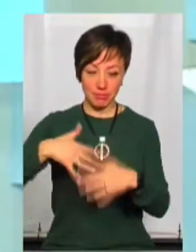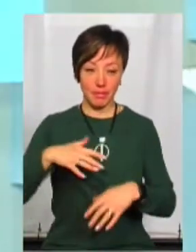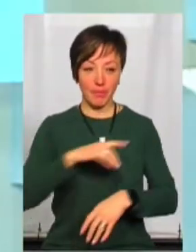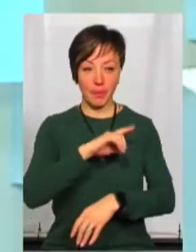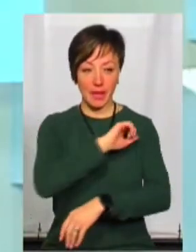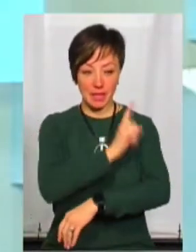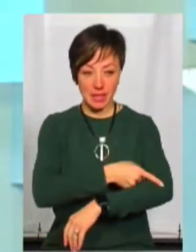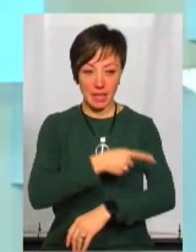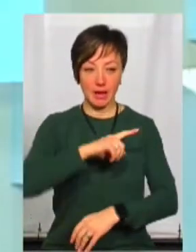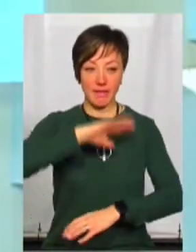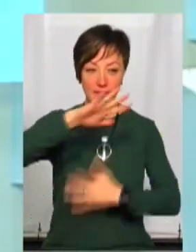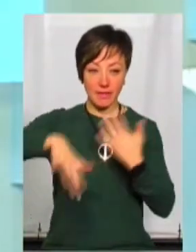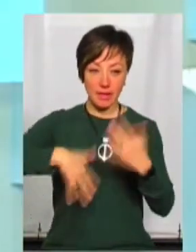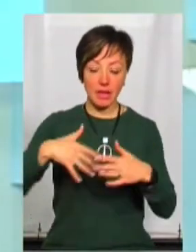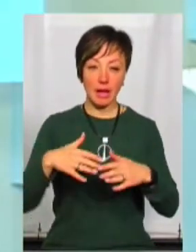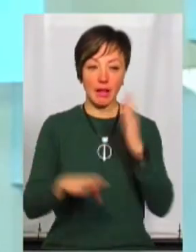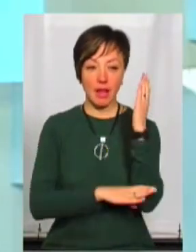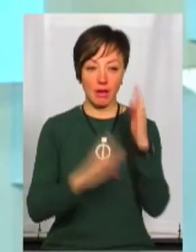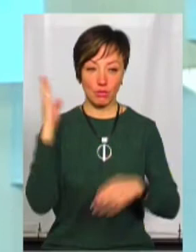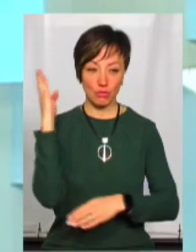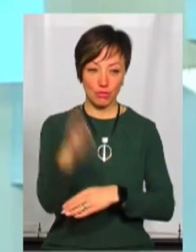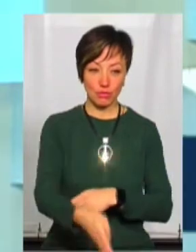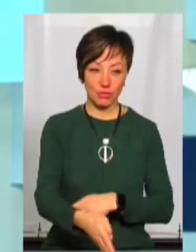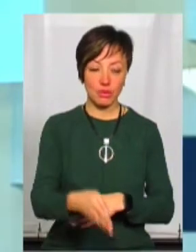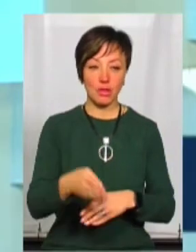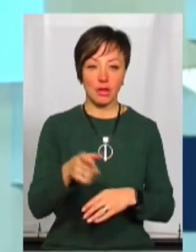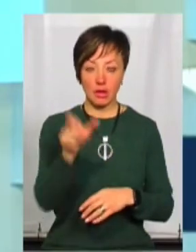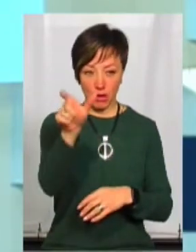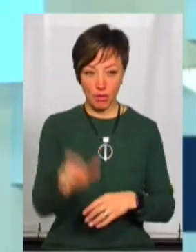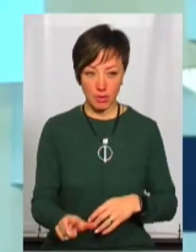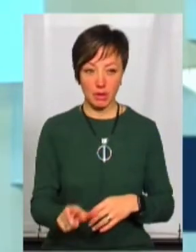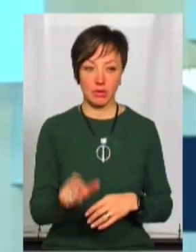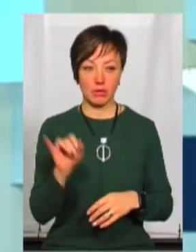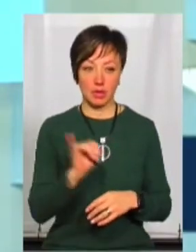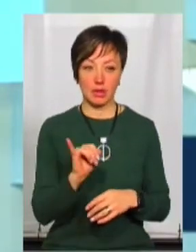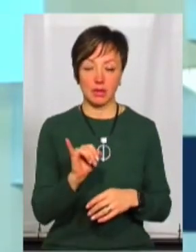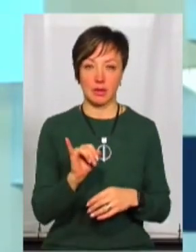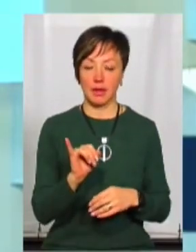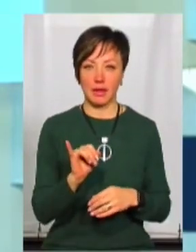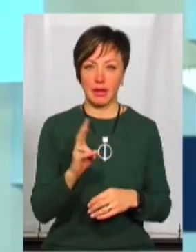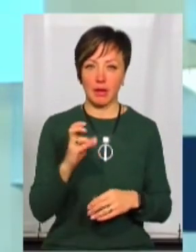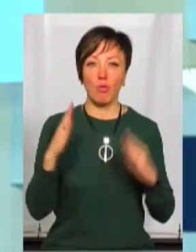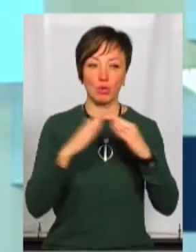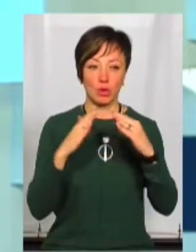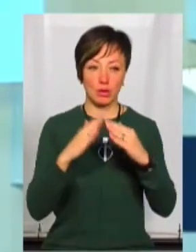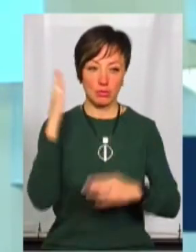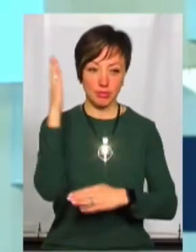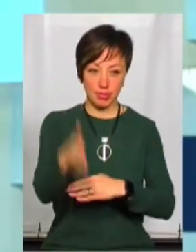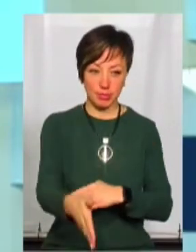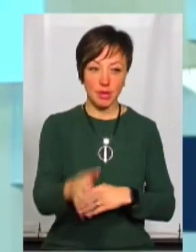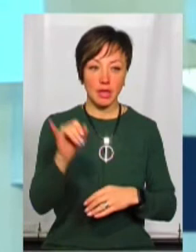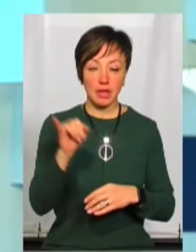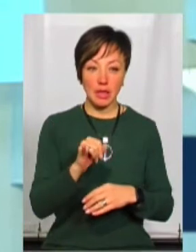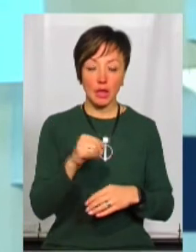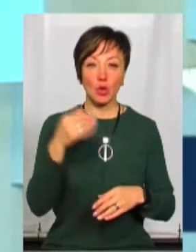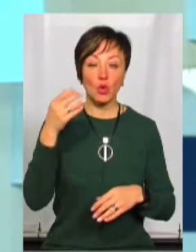на одну на громадянку, і, ну, на, не на громадянку, на будинок громадянки,